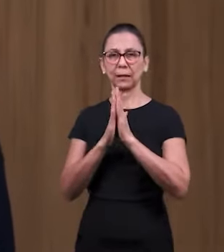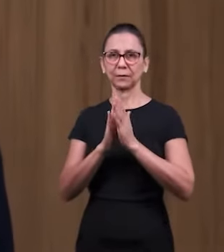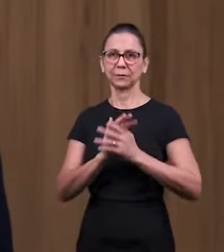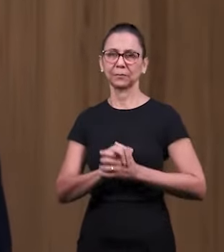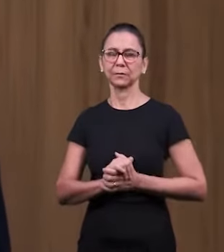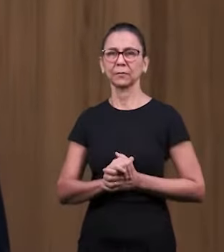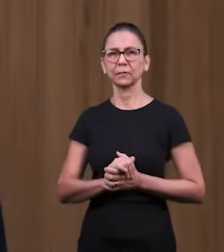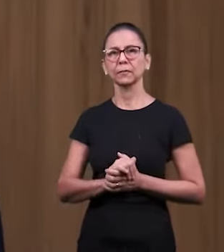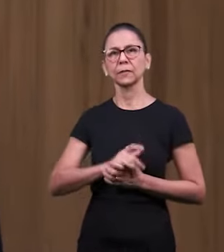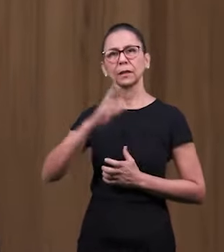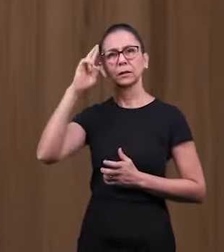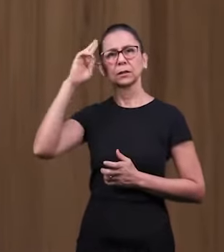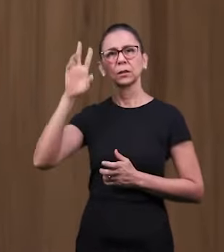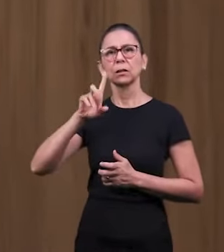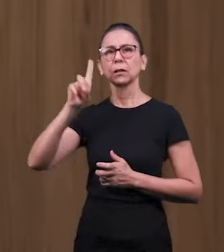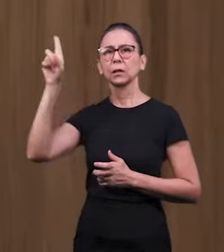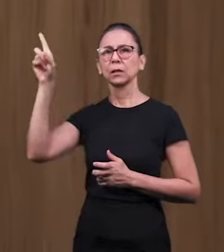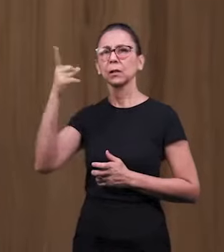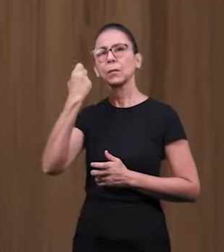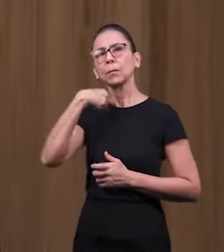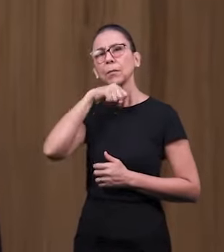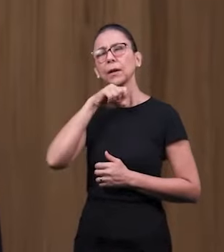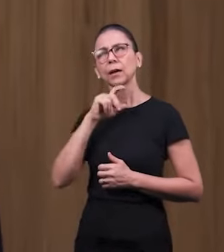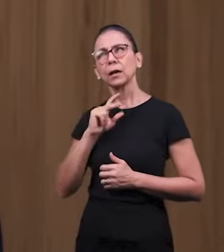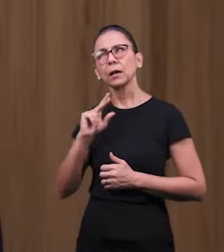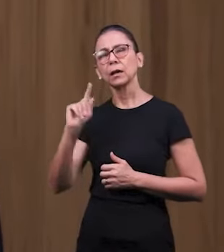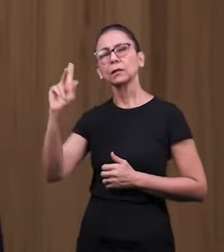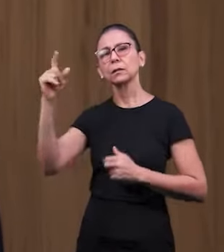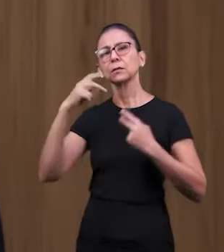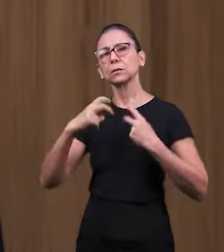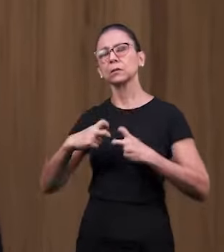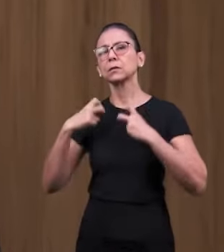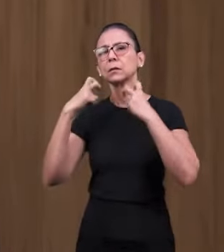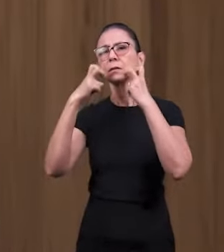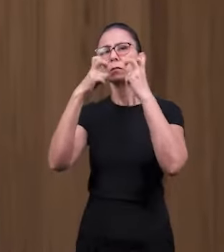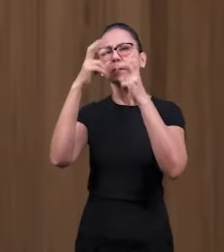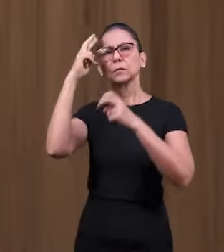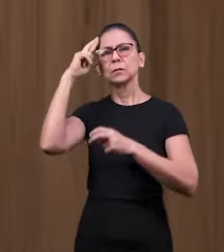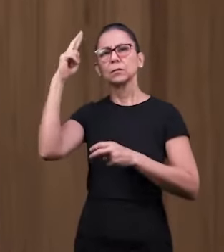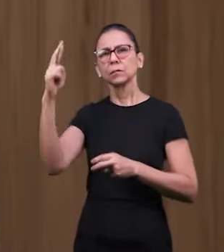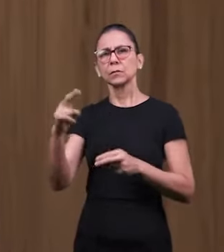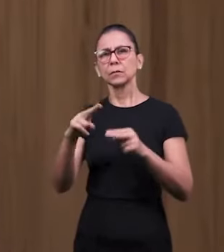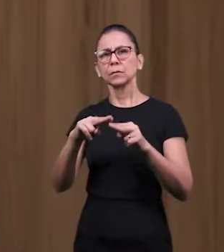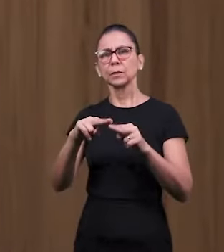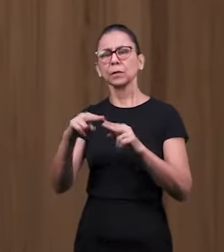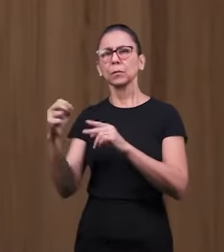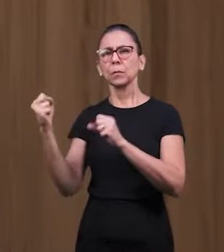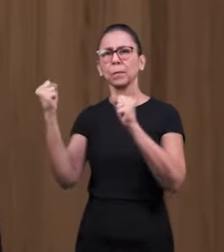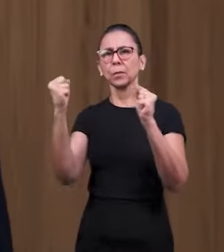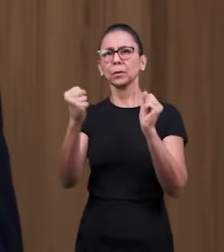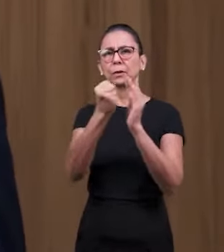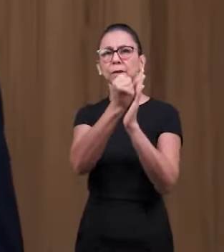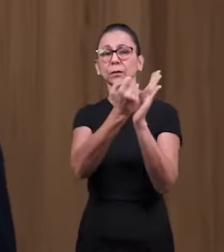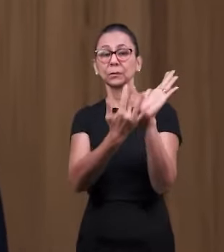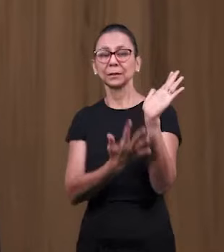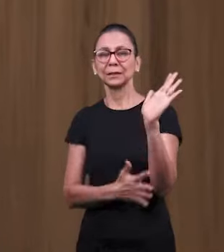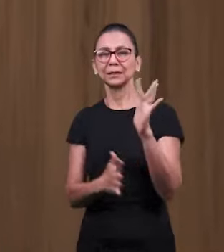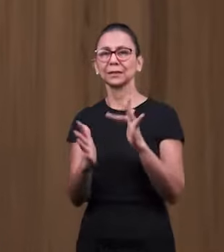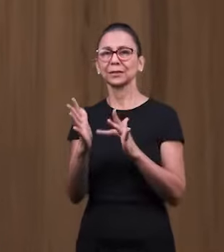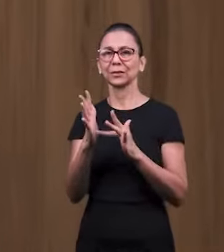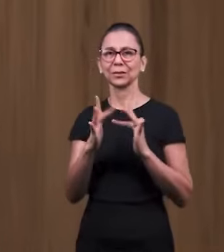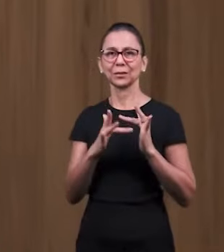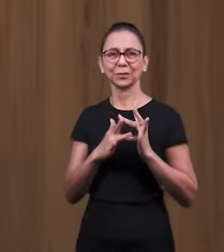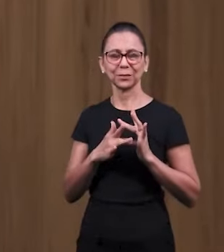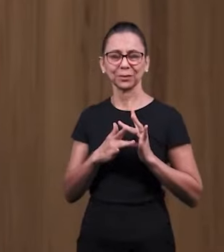Господь и Бог, Владыка, наш Отец Небесный, мы к Тебе взываем о действии силы Твоей